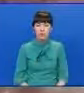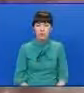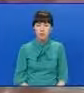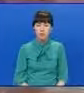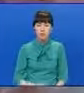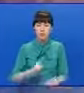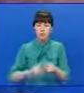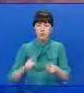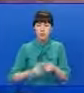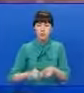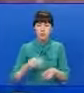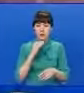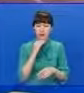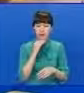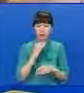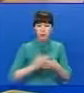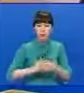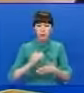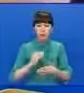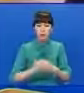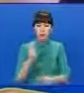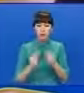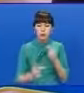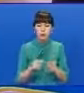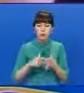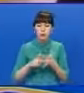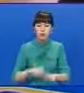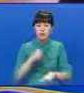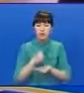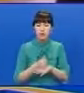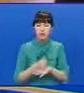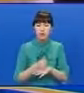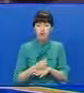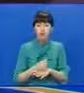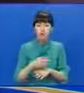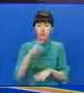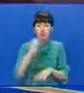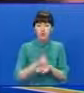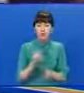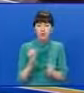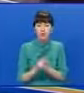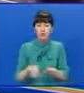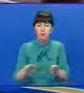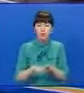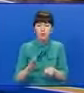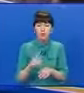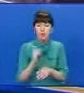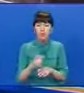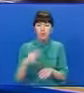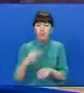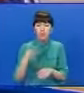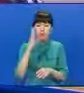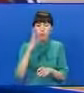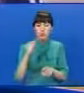Шапшаңдық, дәлдік, зеректік. Үстел теннисі ойынына қойылатын басты талап осылар. Елбасы межесіне сәйкес халықты 30%